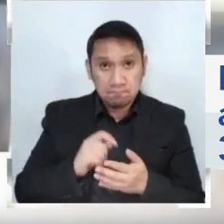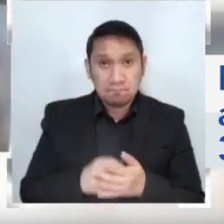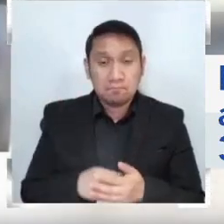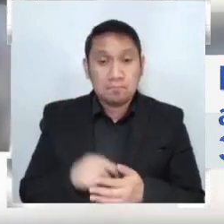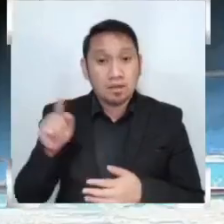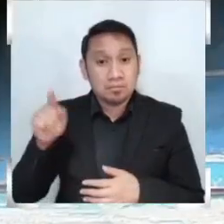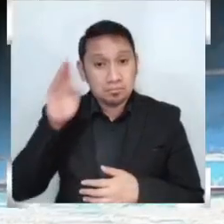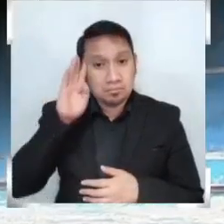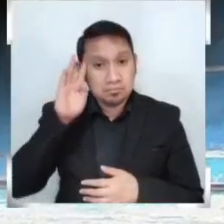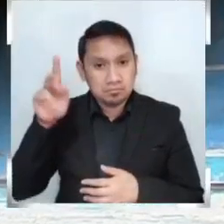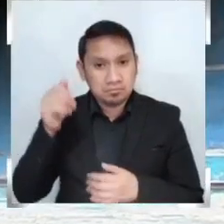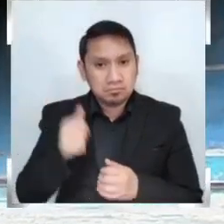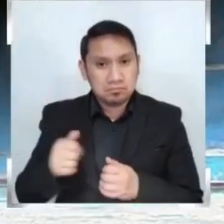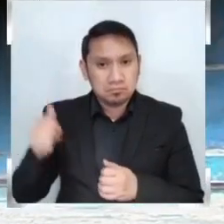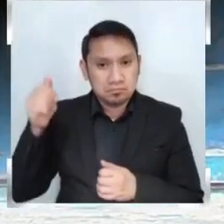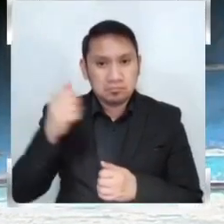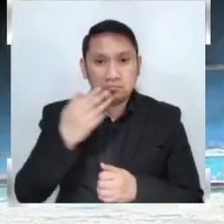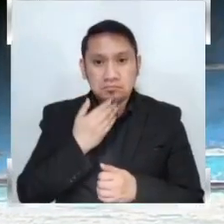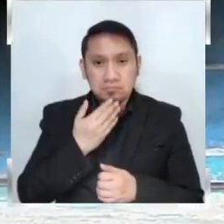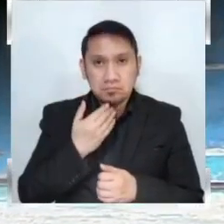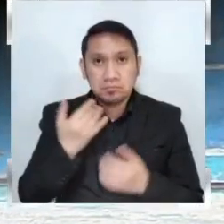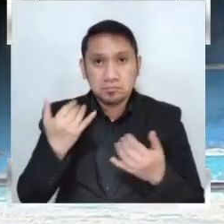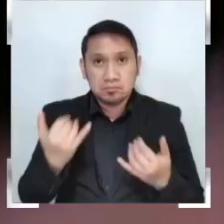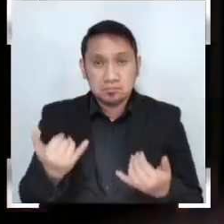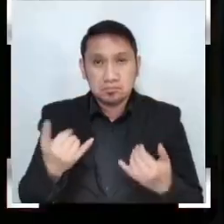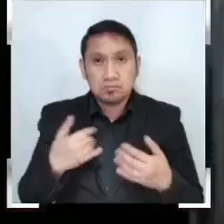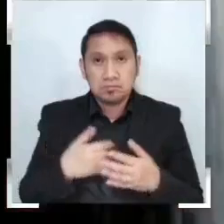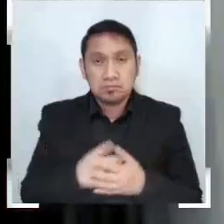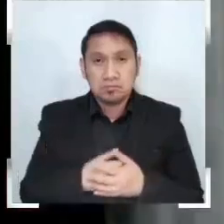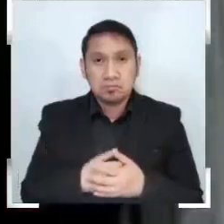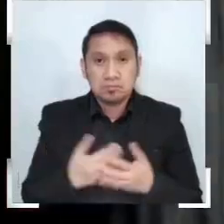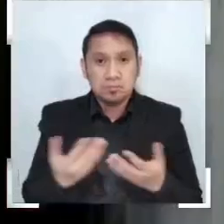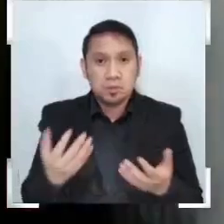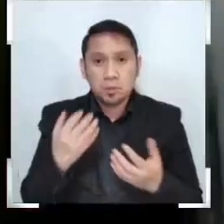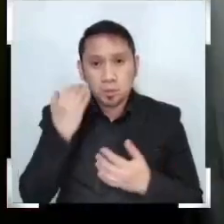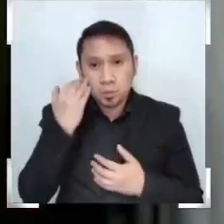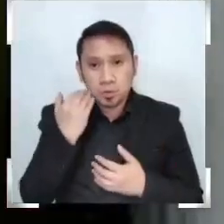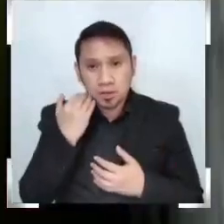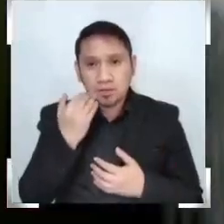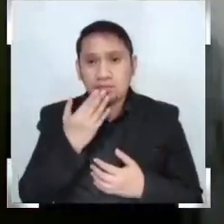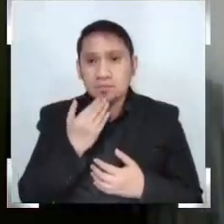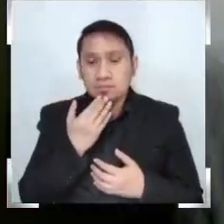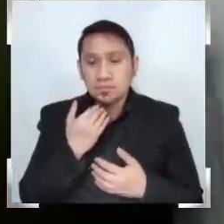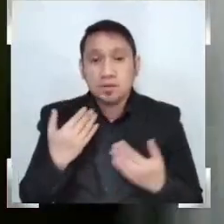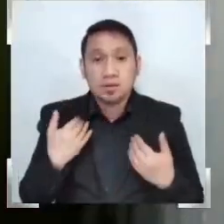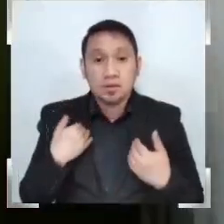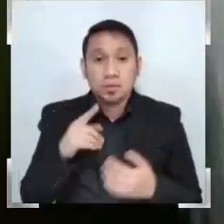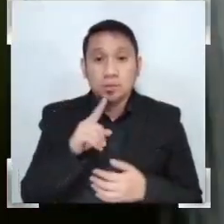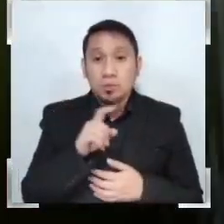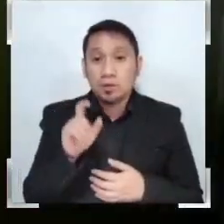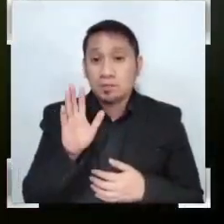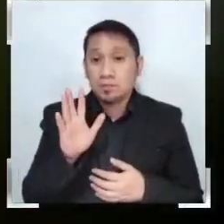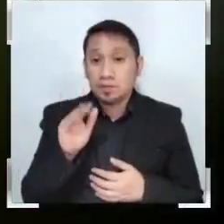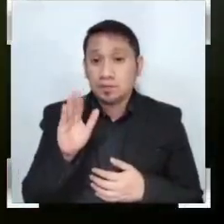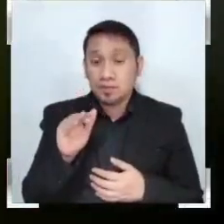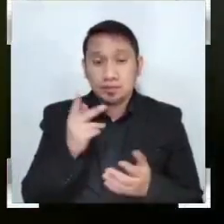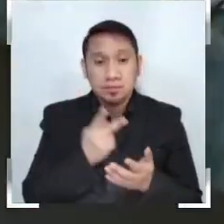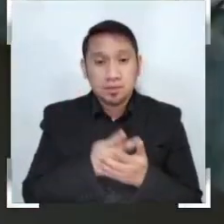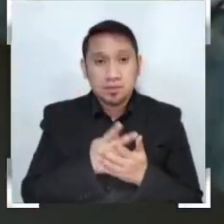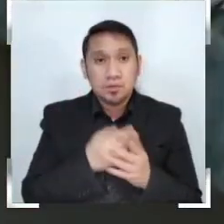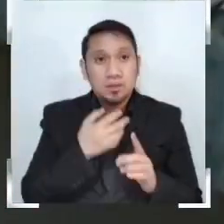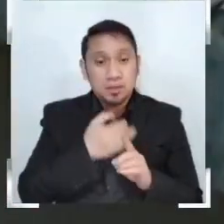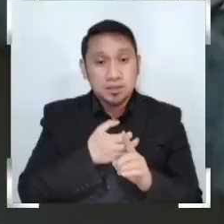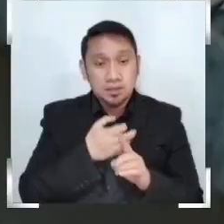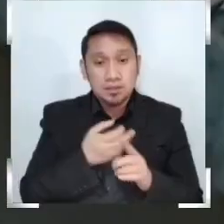Regulatory Board. Dahil sa lalong humihigpit na supply, umabot na sa 115 pesos ang kada kilo ng asukal